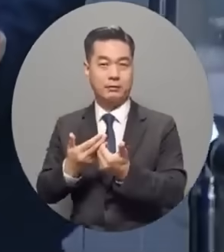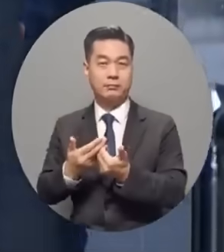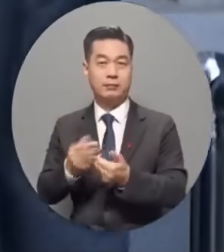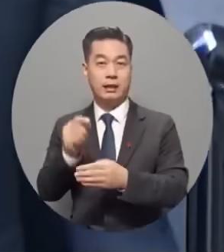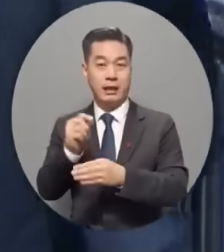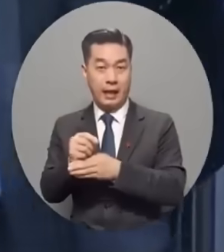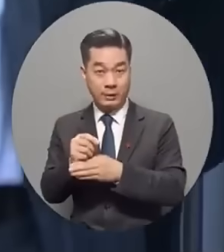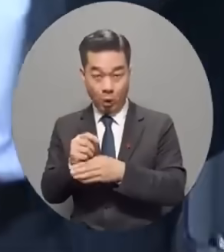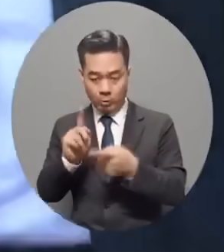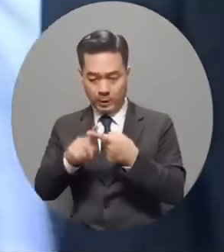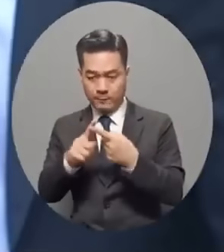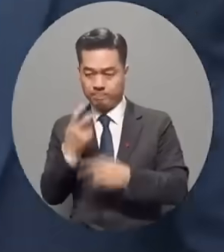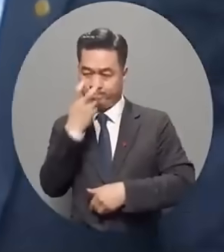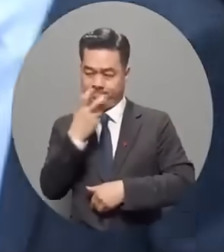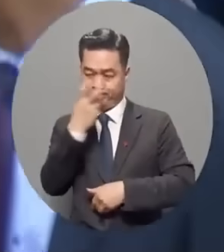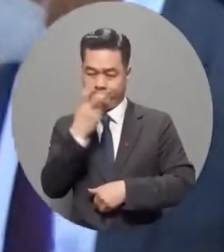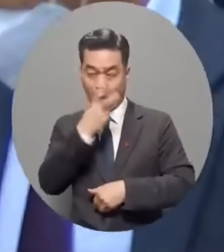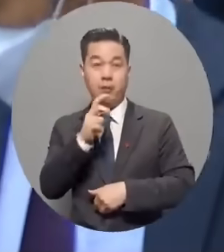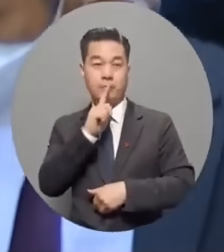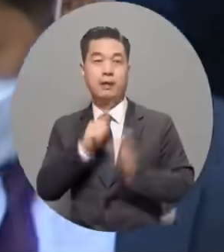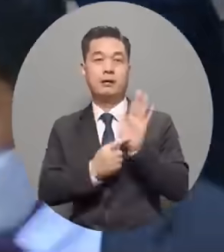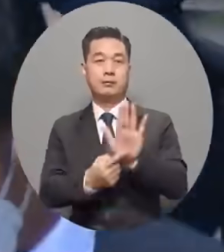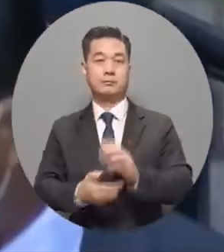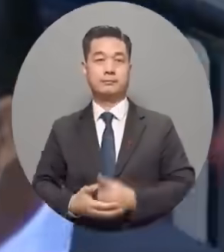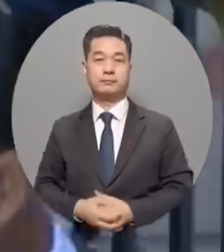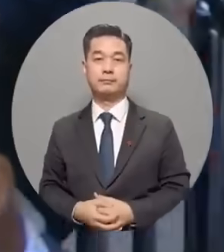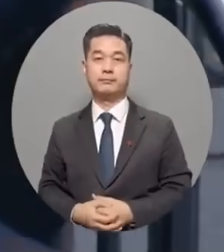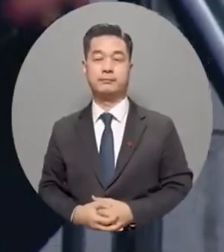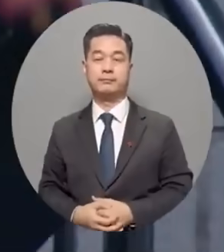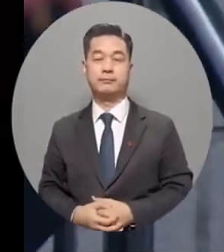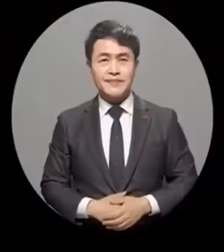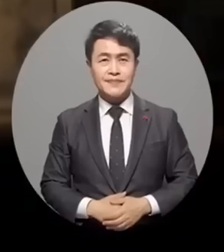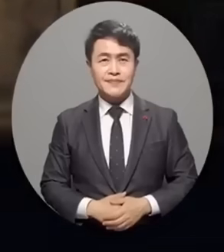동향을 살피겠다고 밝혔습니다. MBC 뉴스 윤상문입니다.